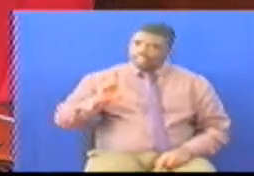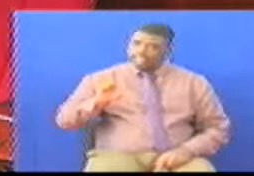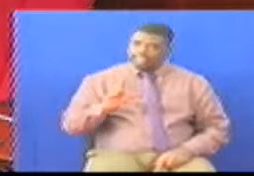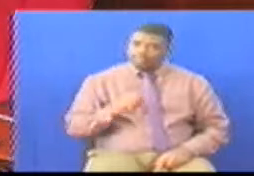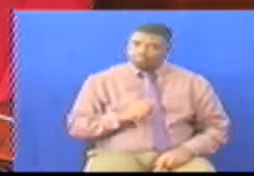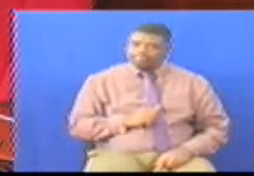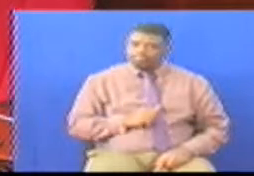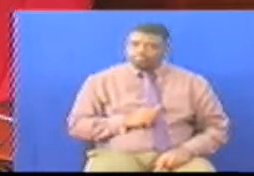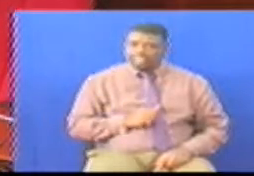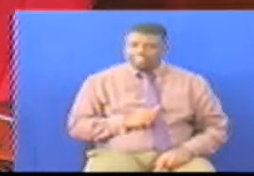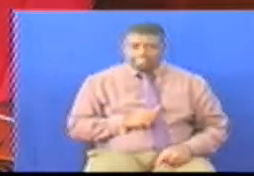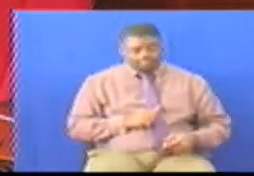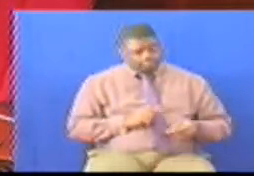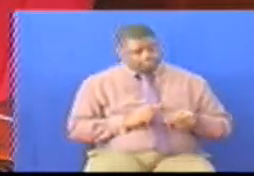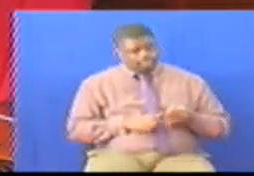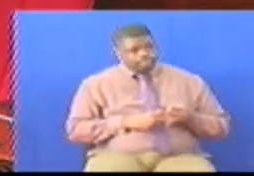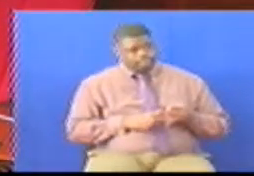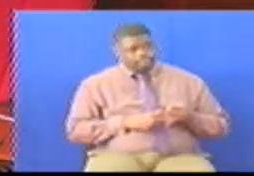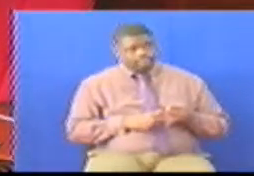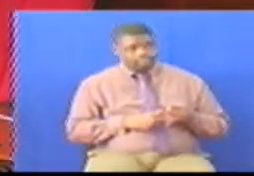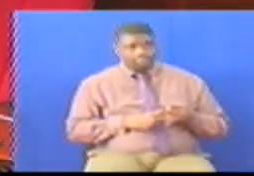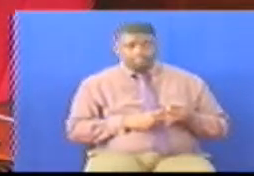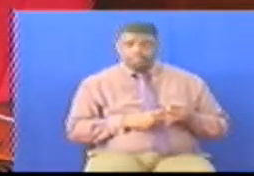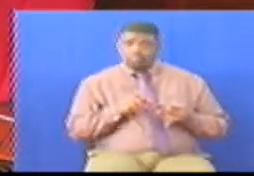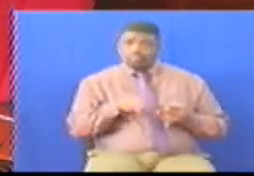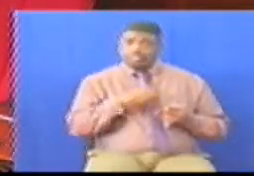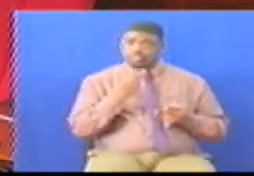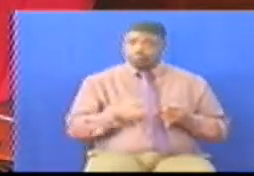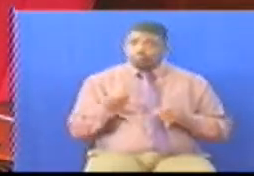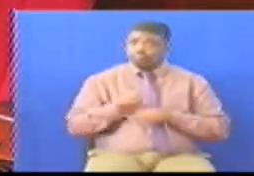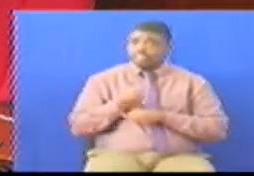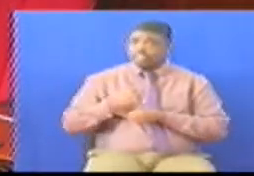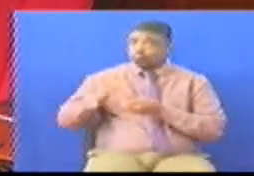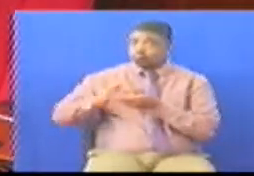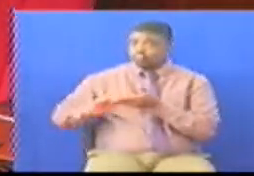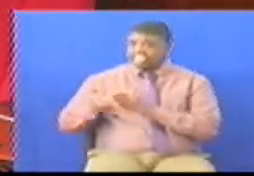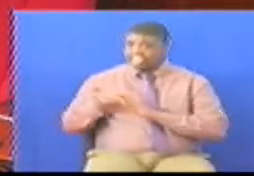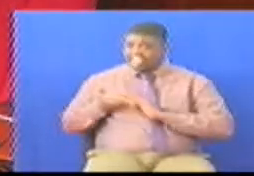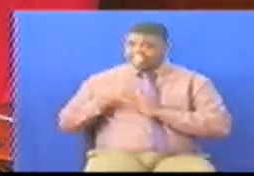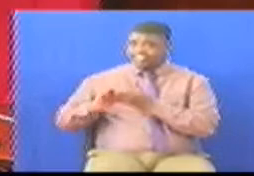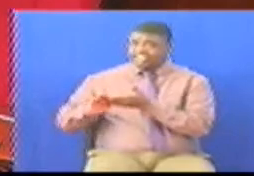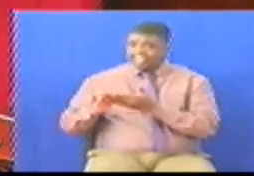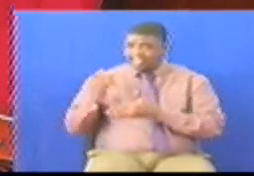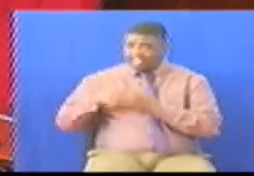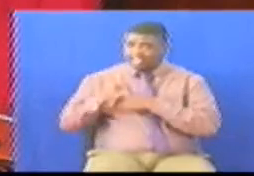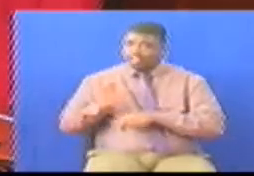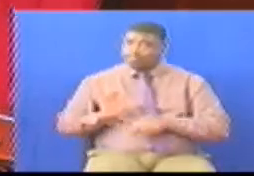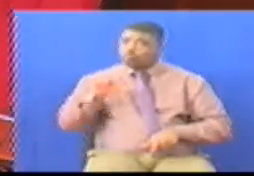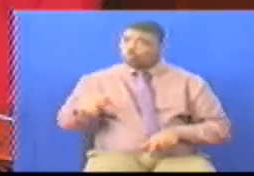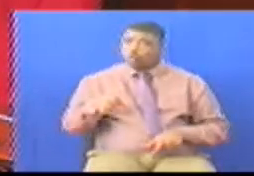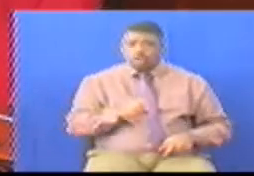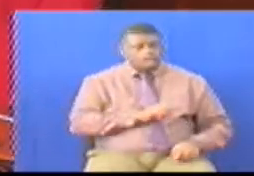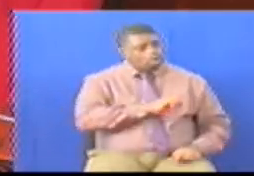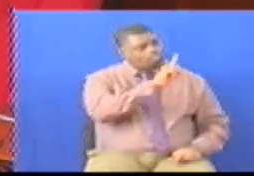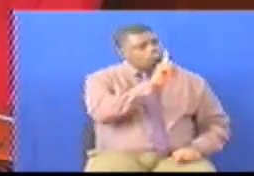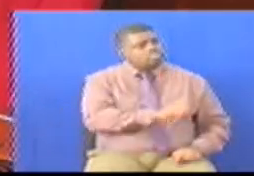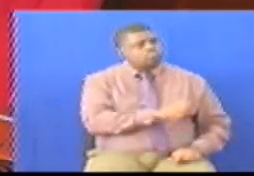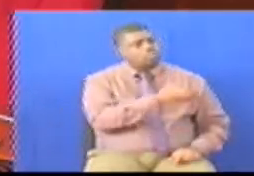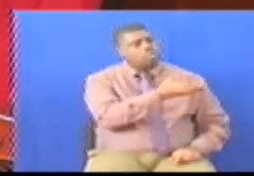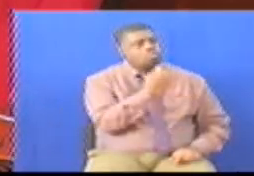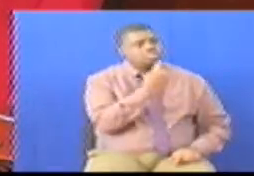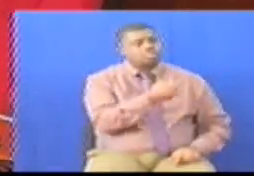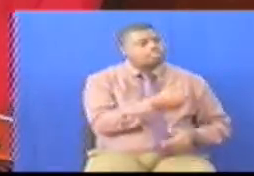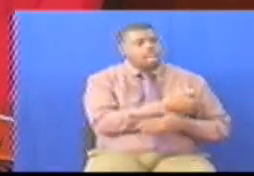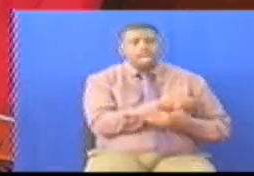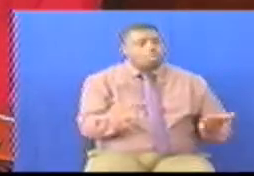wana huduma mbalimbali mikoani, lakini walikuwa wanashindwa kufanya reconciliation katika mikoa, na walipoulizwa wakasema kwamba hawana